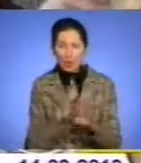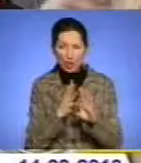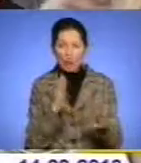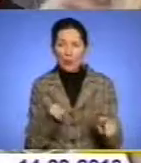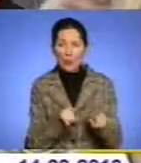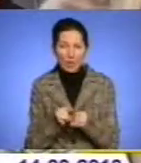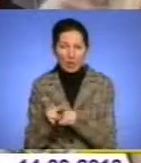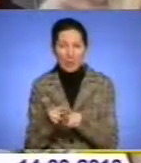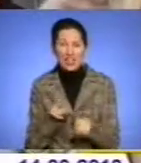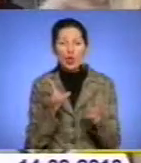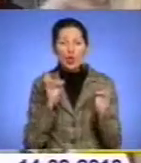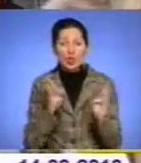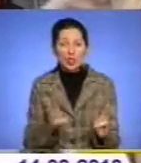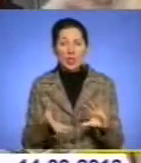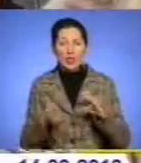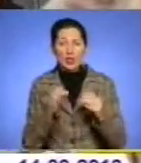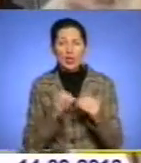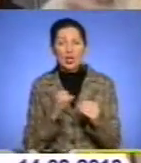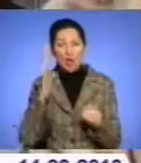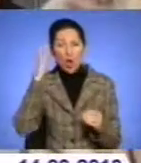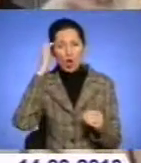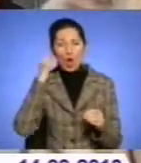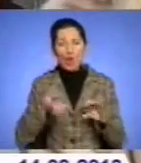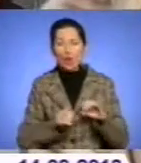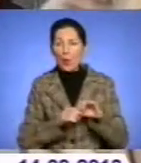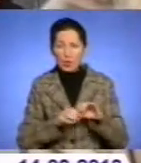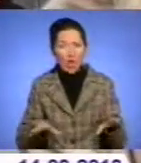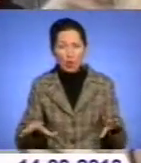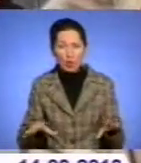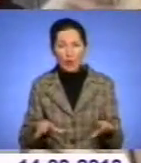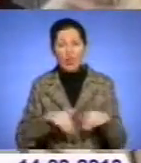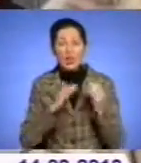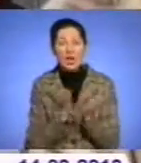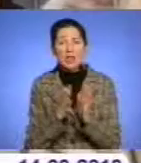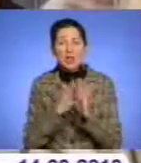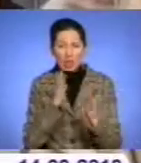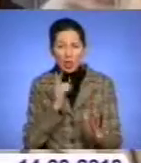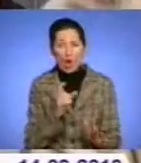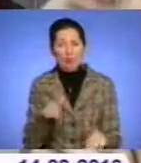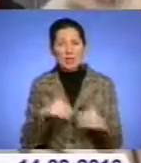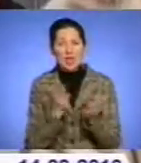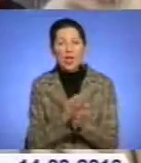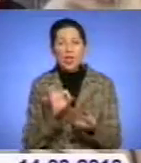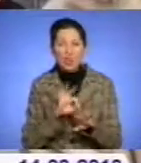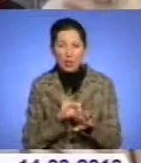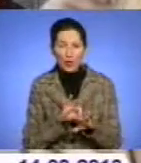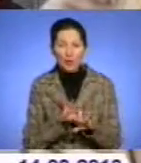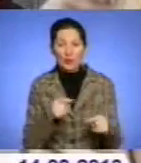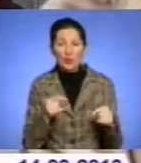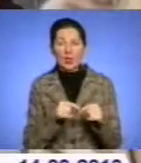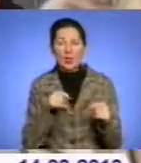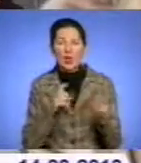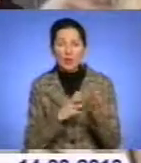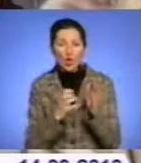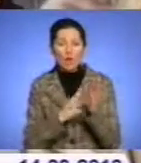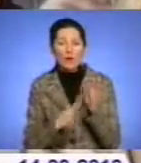також ті, що постраждали внаслідок Чорнобильської катастрофи, та загальна черга, де є люди від загального захворювання. Відповідно до 999 постанови,